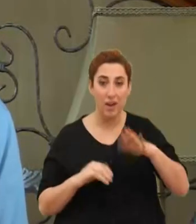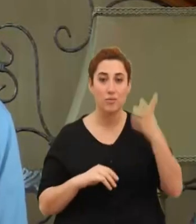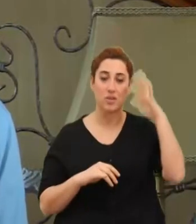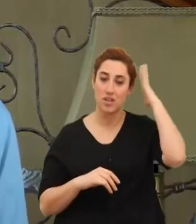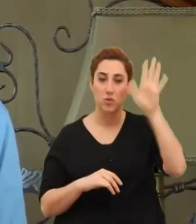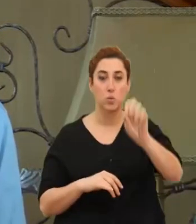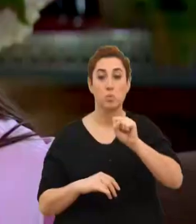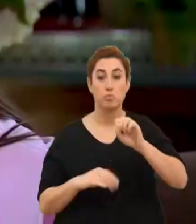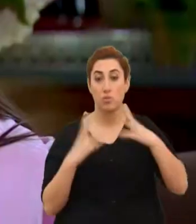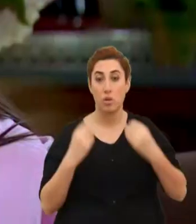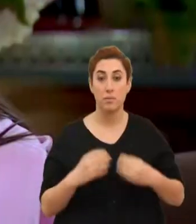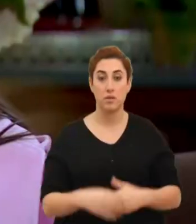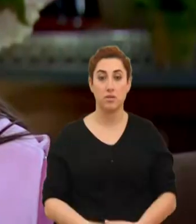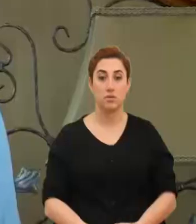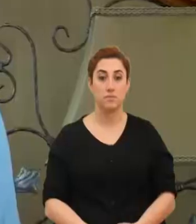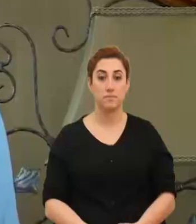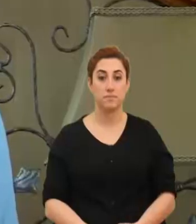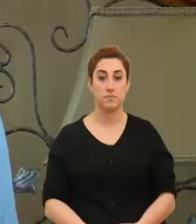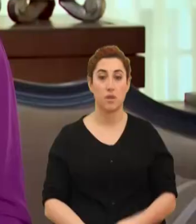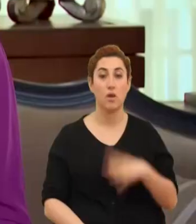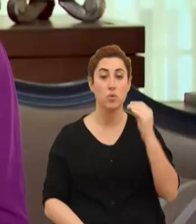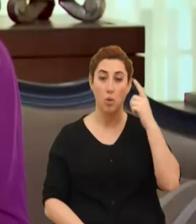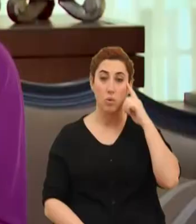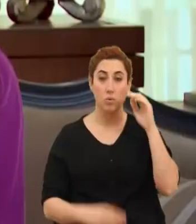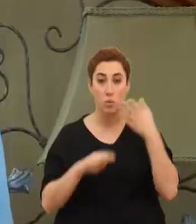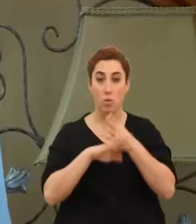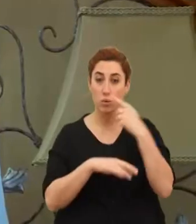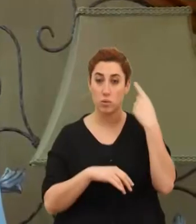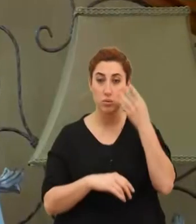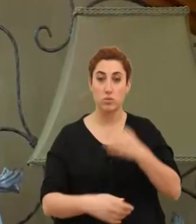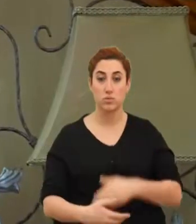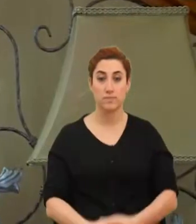diye saçından tutmuştur onun. Ha, çok mantıklı.